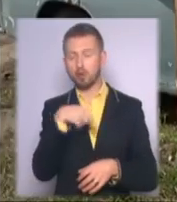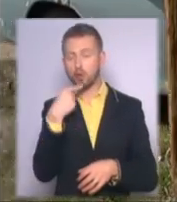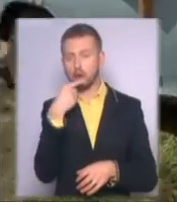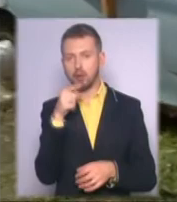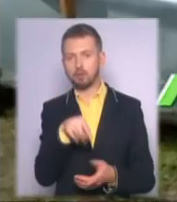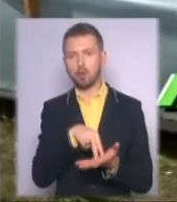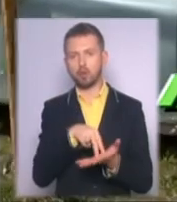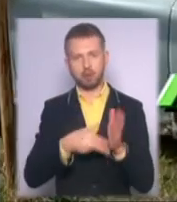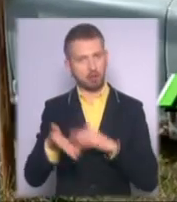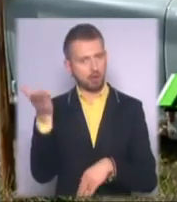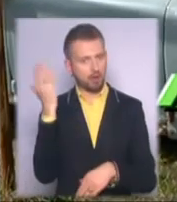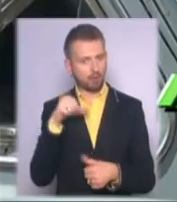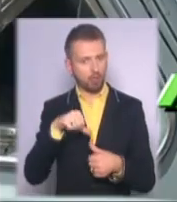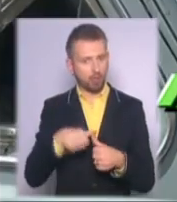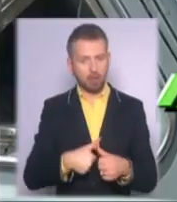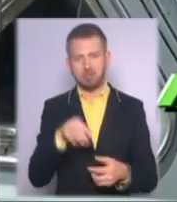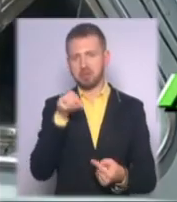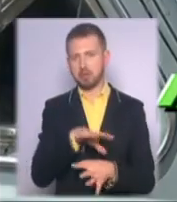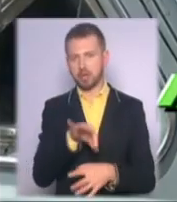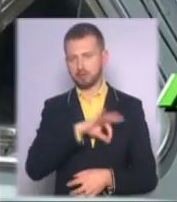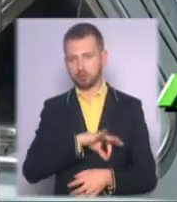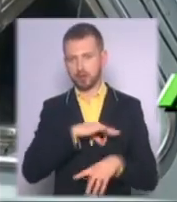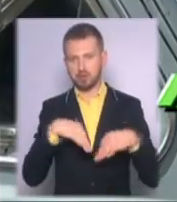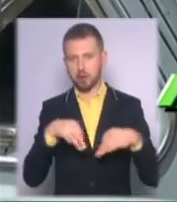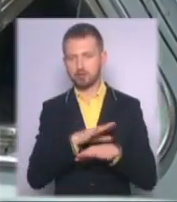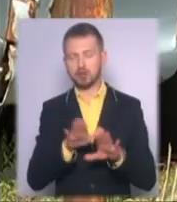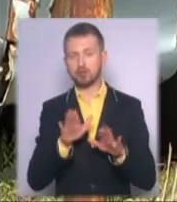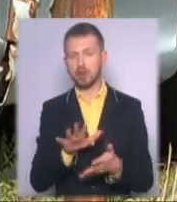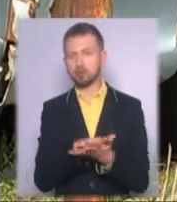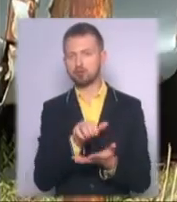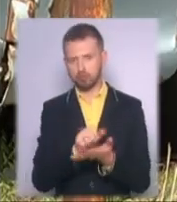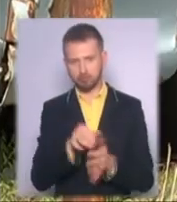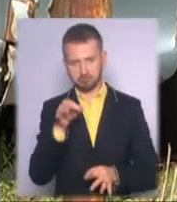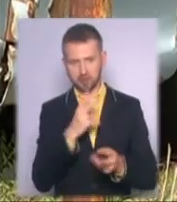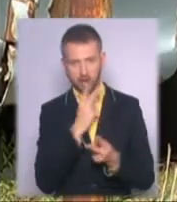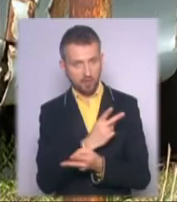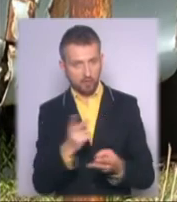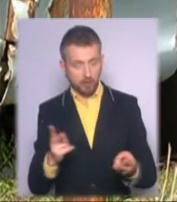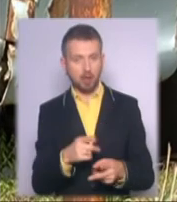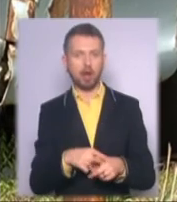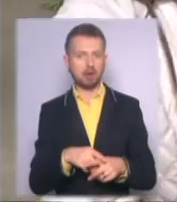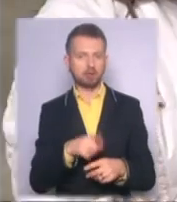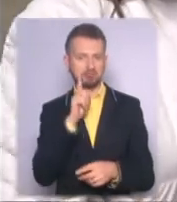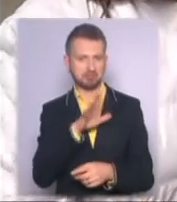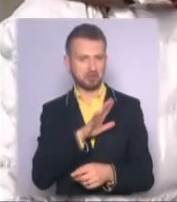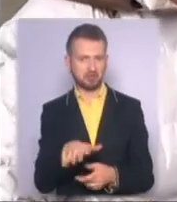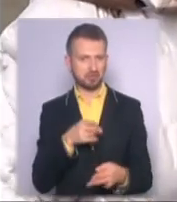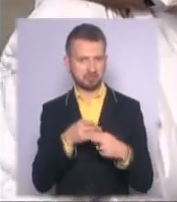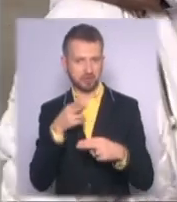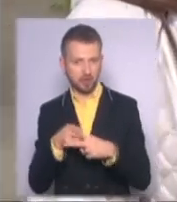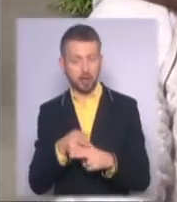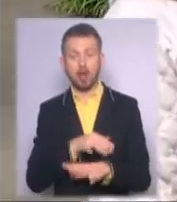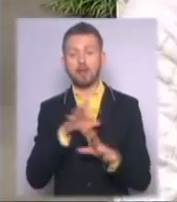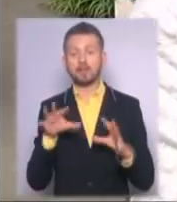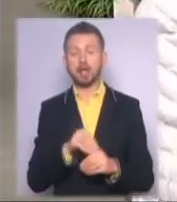стоять вони тут давно. Непридатні до експлуатації машини не лише псують краєвид, а й створюють незручності містянам. Взагалі